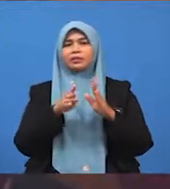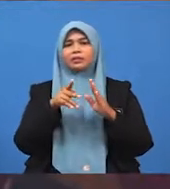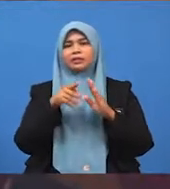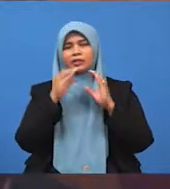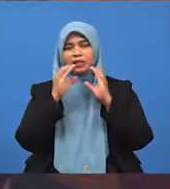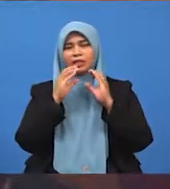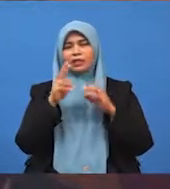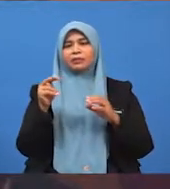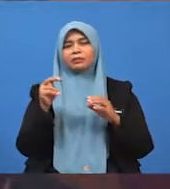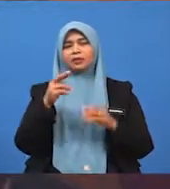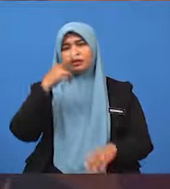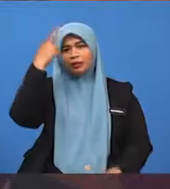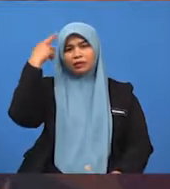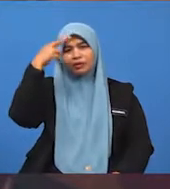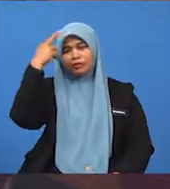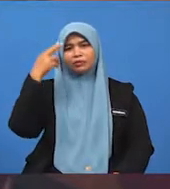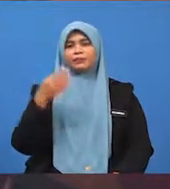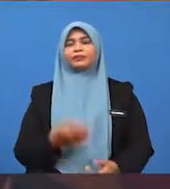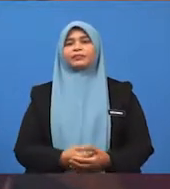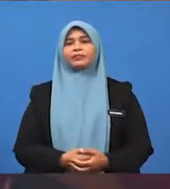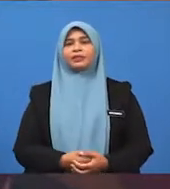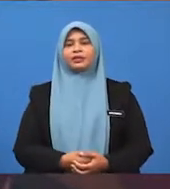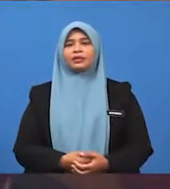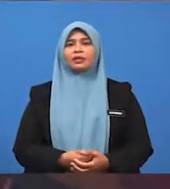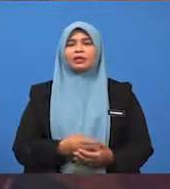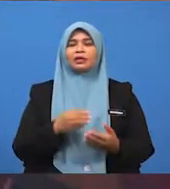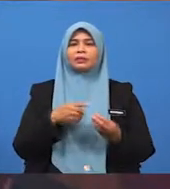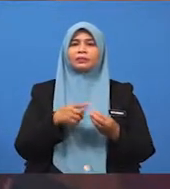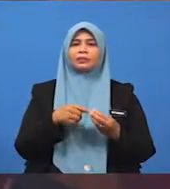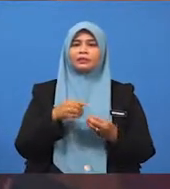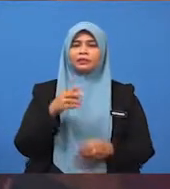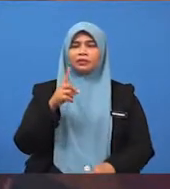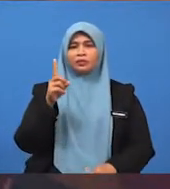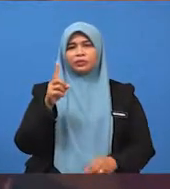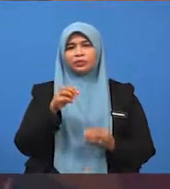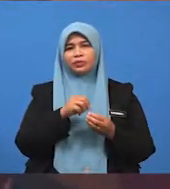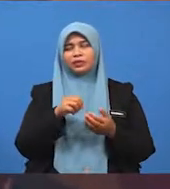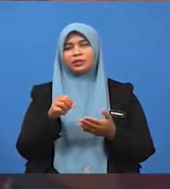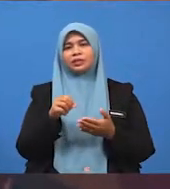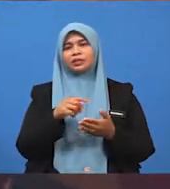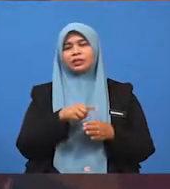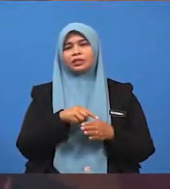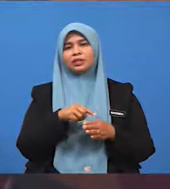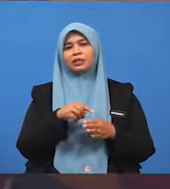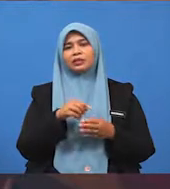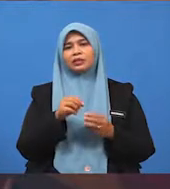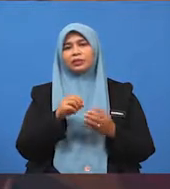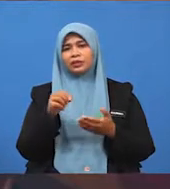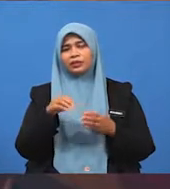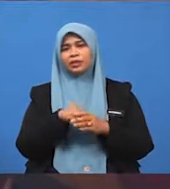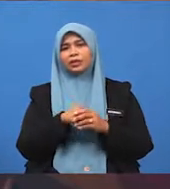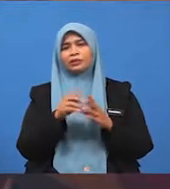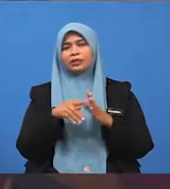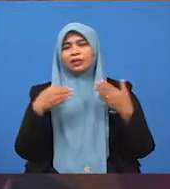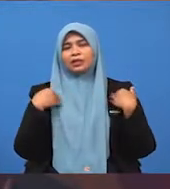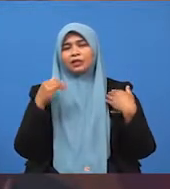dalam situasi yang pelbagai dan berasingan, ia akan menghasilkan tulisan yang tidak seragam dan